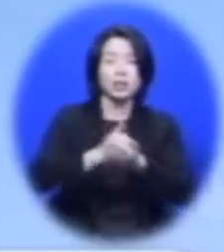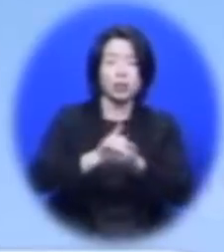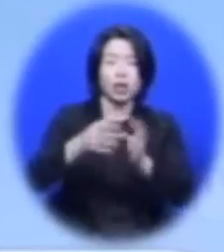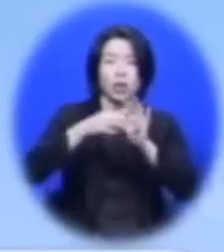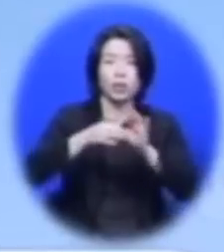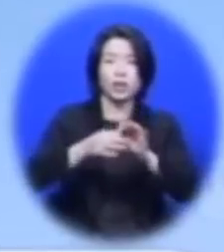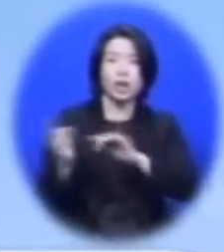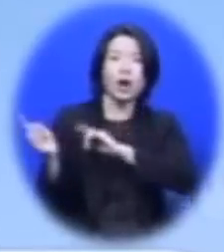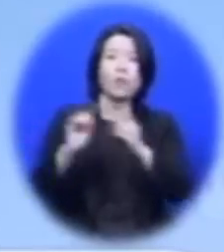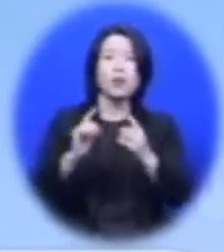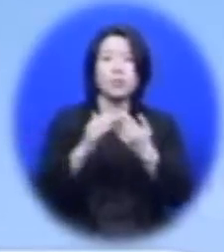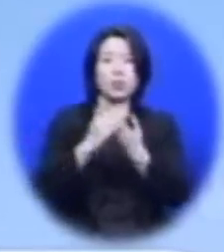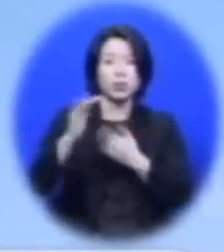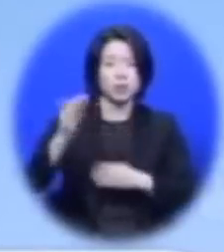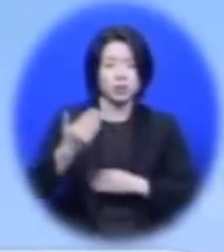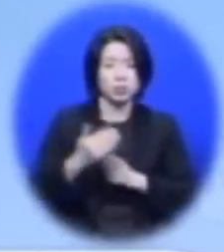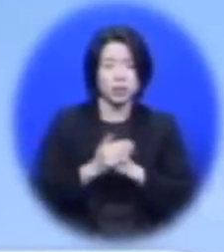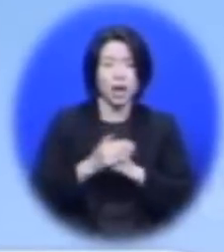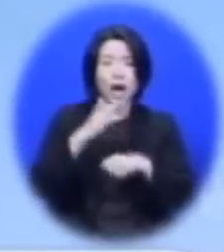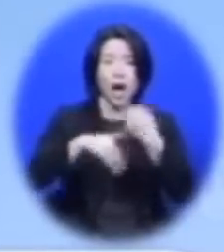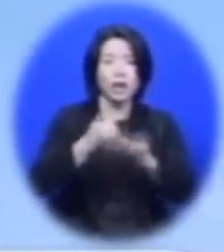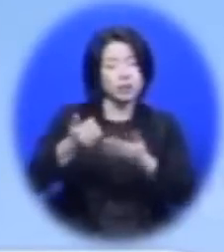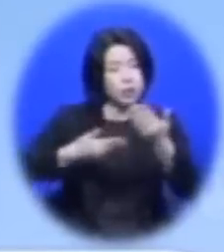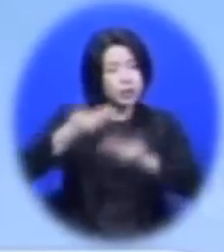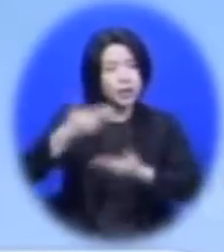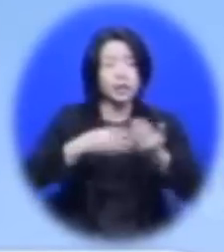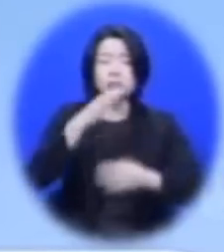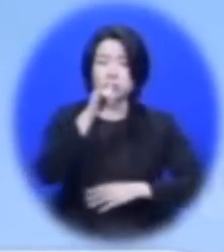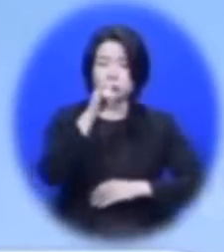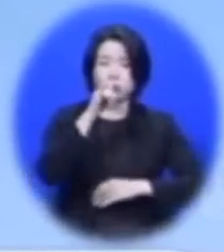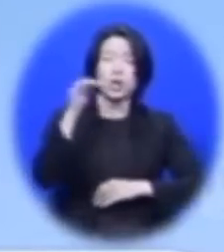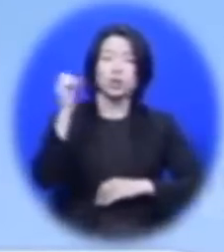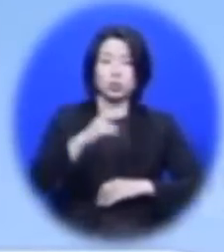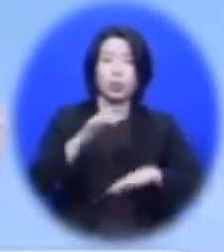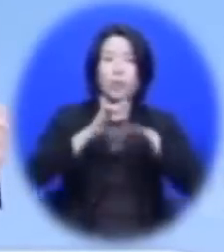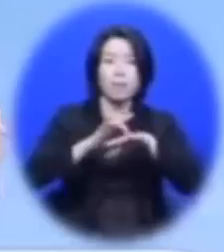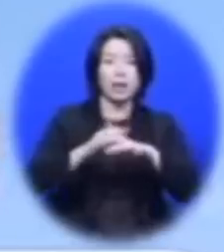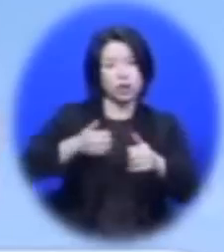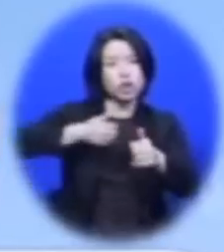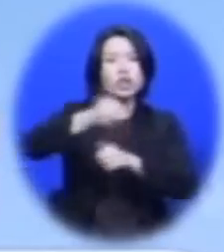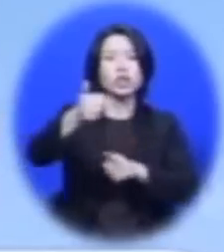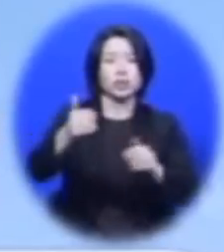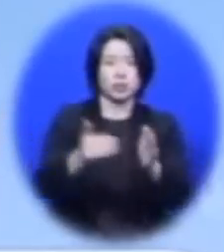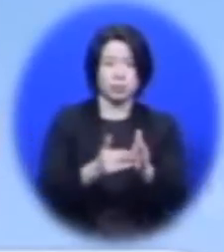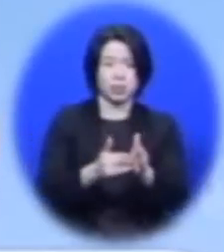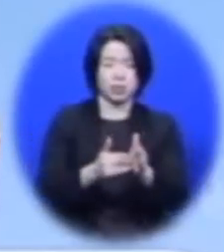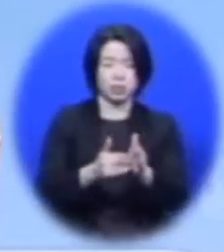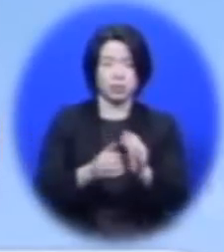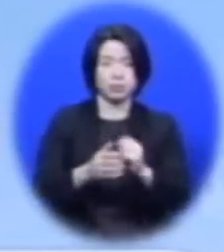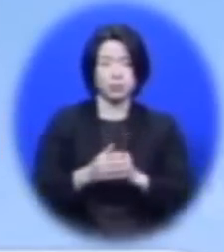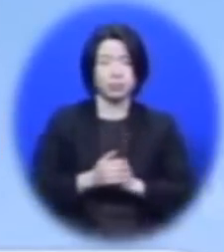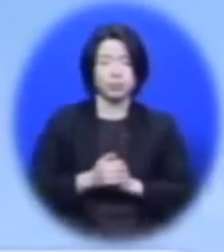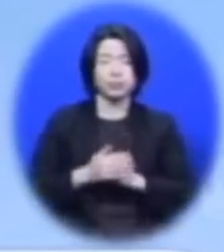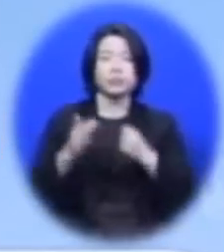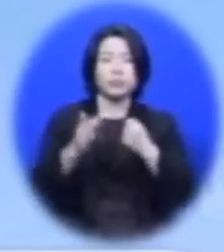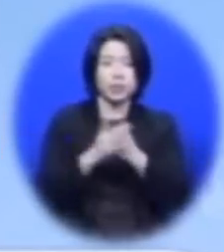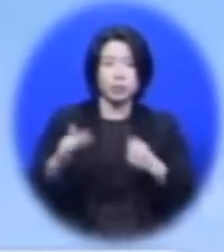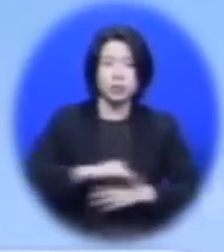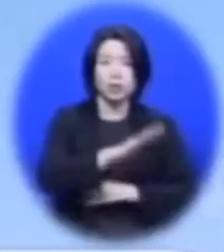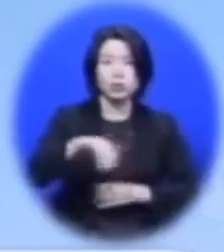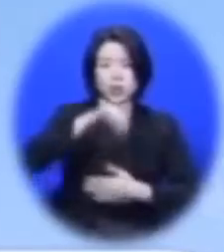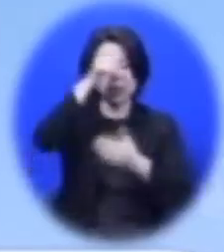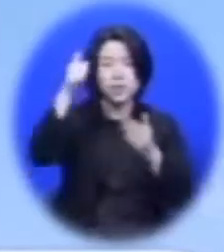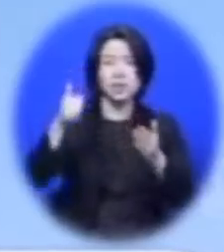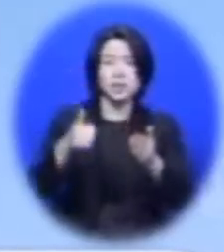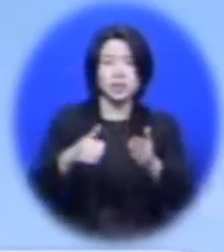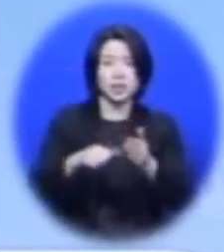됐죠. 하나님과 사귐이 있죠. 그리고 마귀를 이겼습니다. 그러니 우리 인생의 문제가